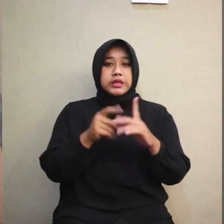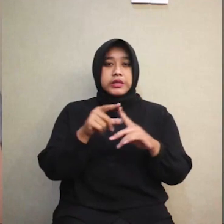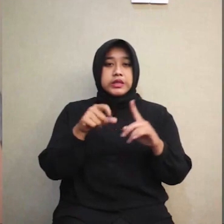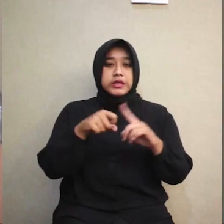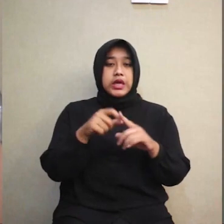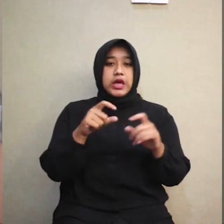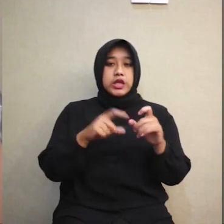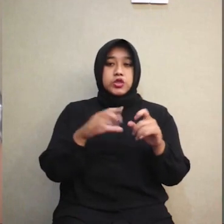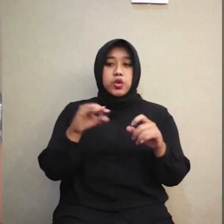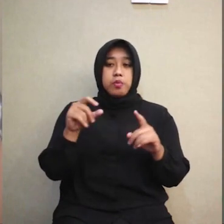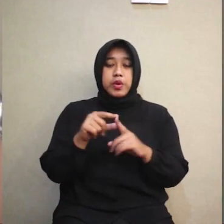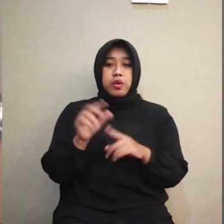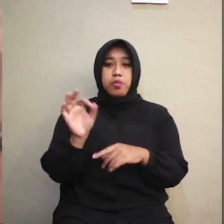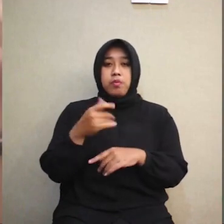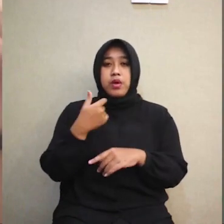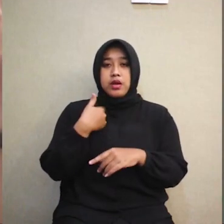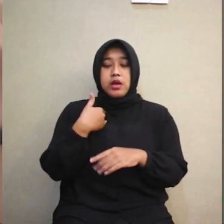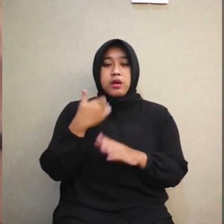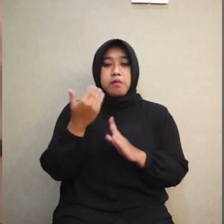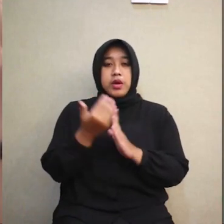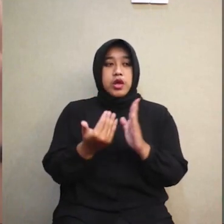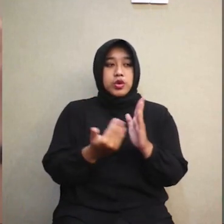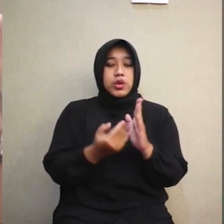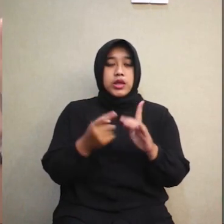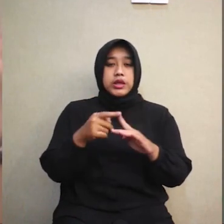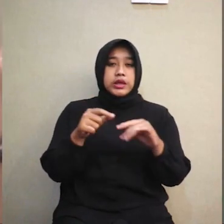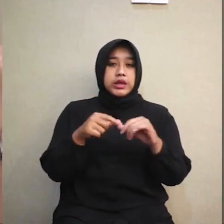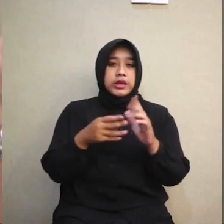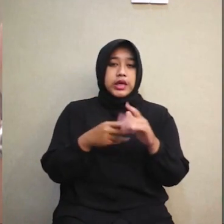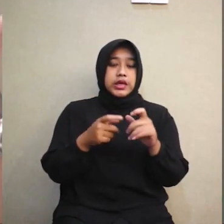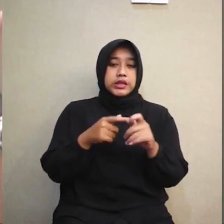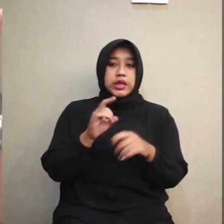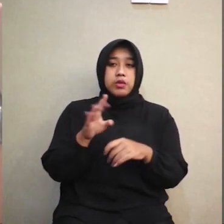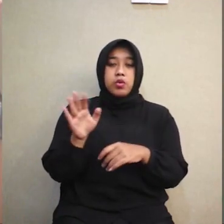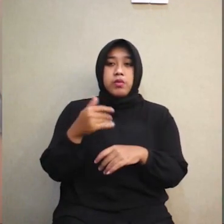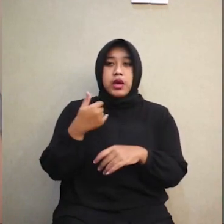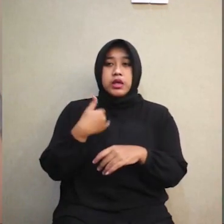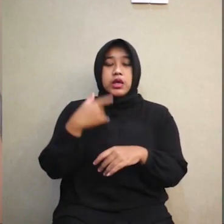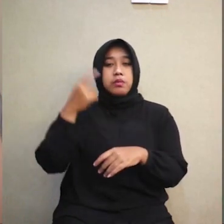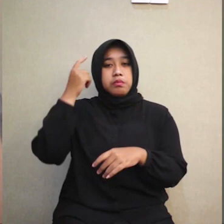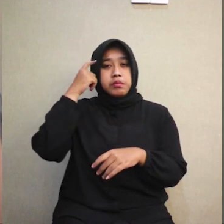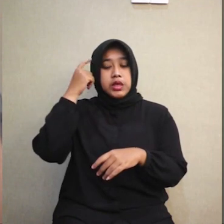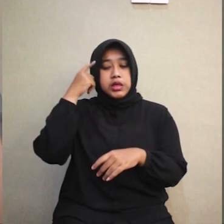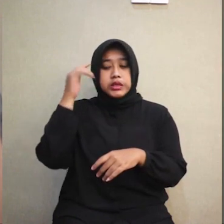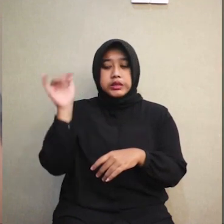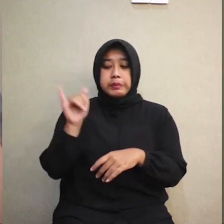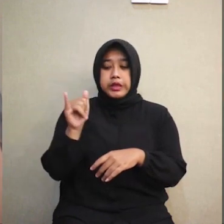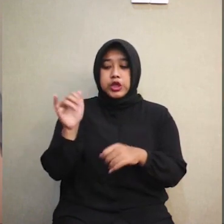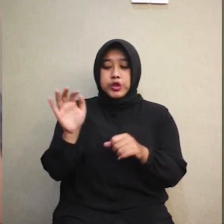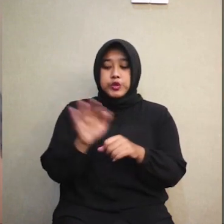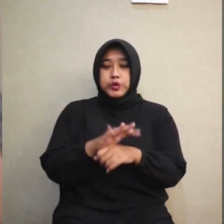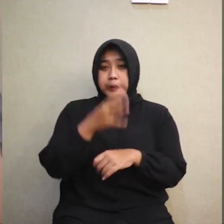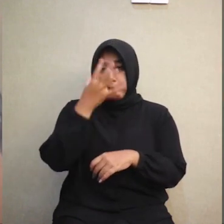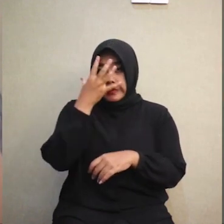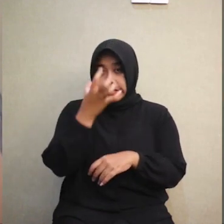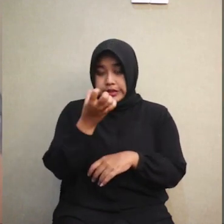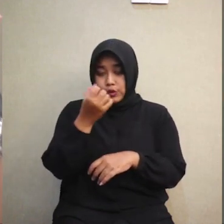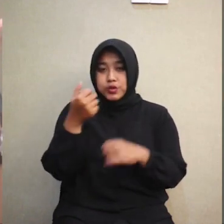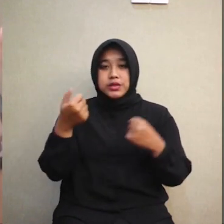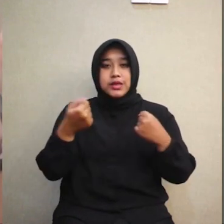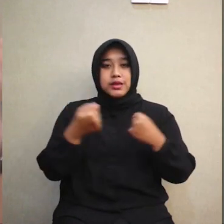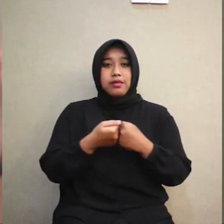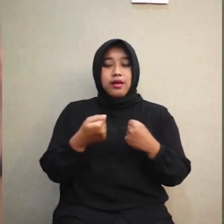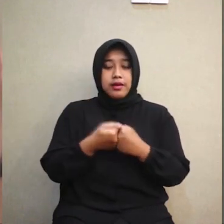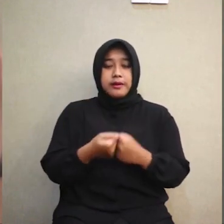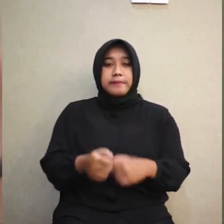sop dan peraturan-peraturan teknis lainnya gitu sehingga itu menjadi satu hal yang cukup serius gitu tantangannya